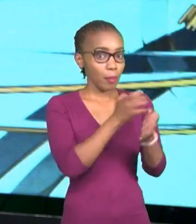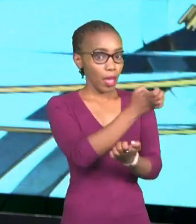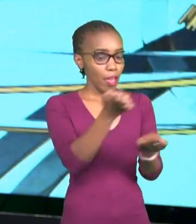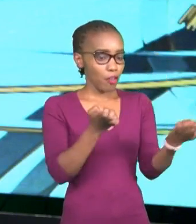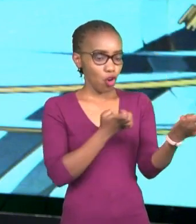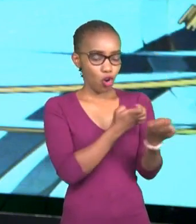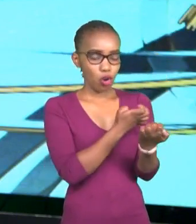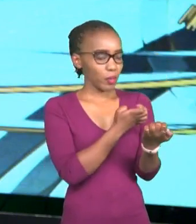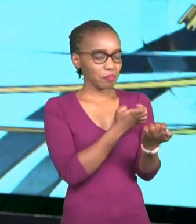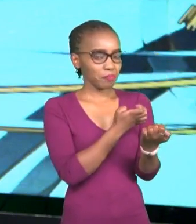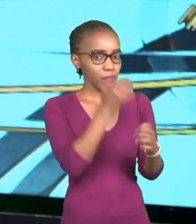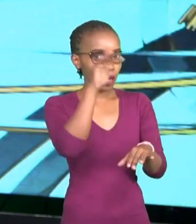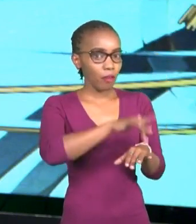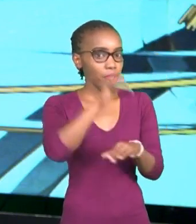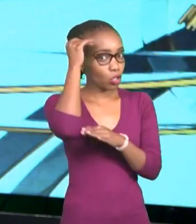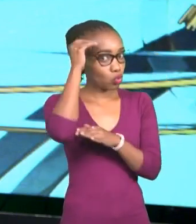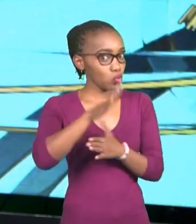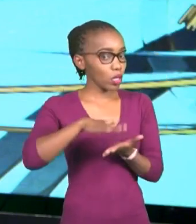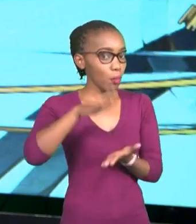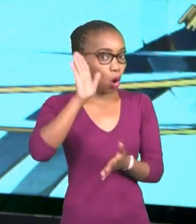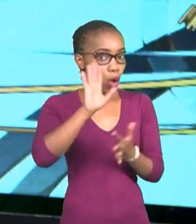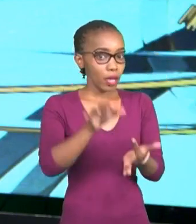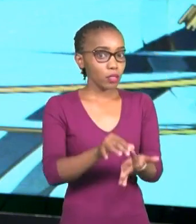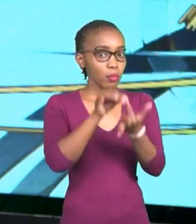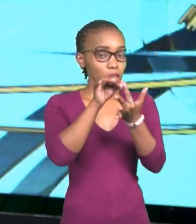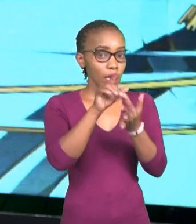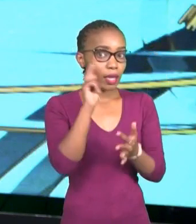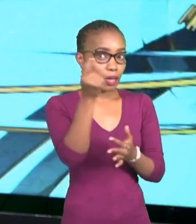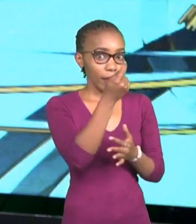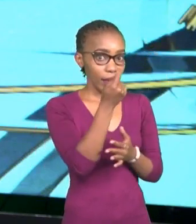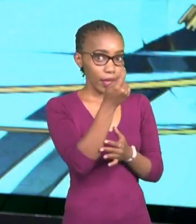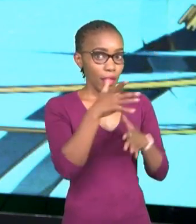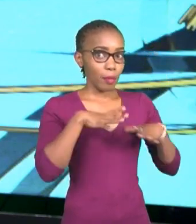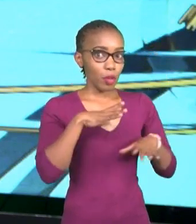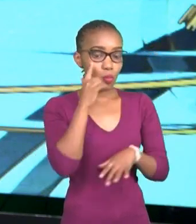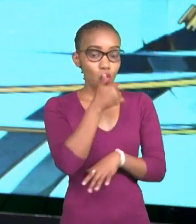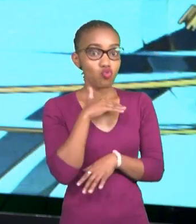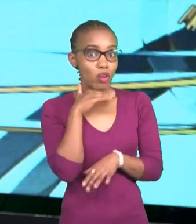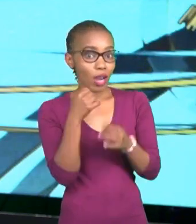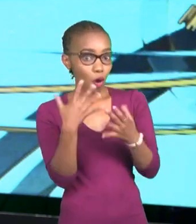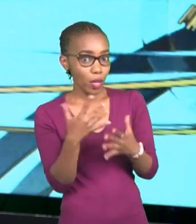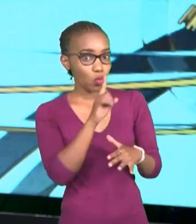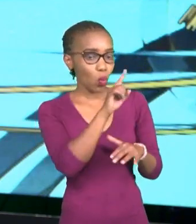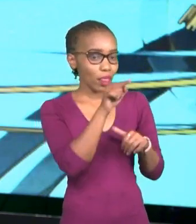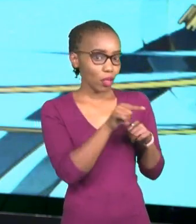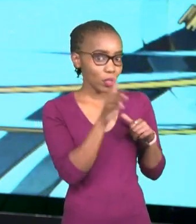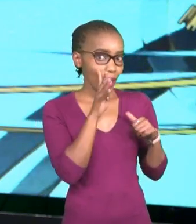imeathiri wanafunzi kwa njia kubwa sana. Especially Kenya, ukiona watu ambao wamekufa ni around